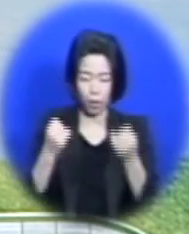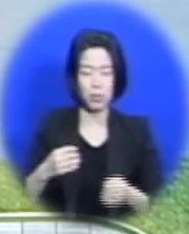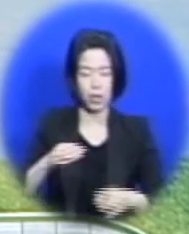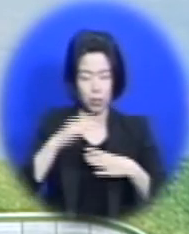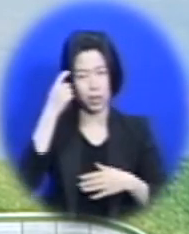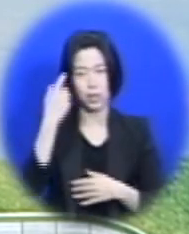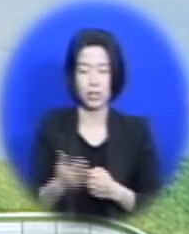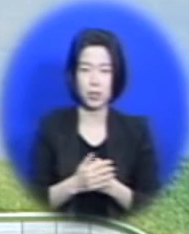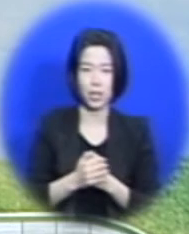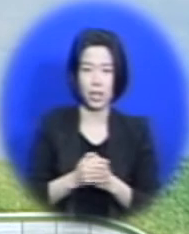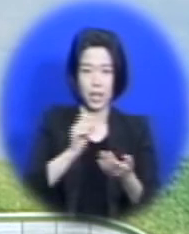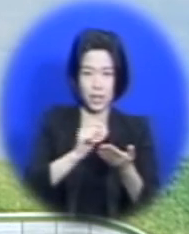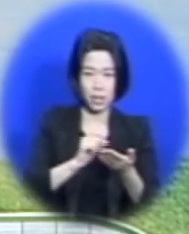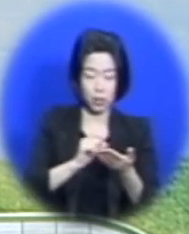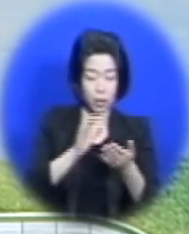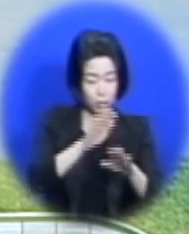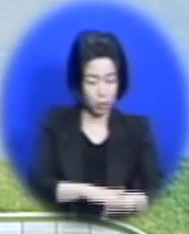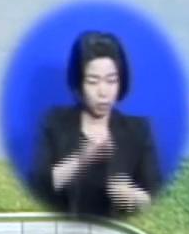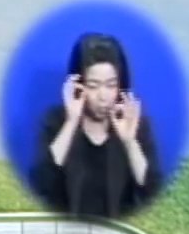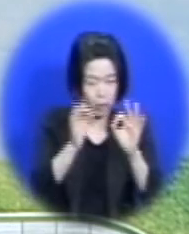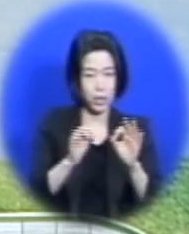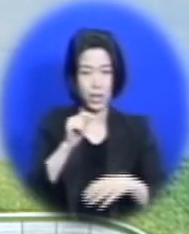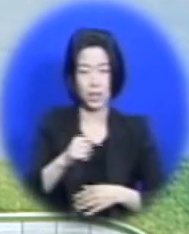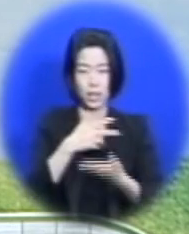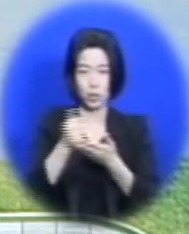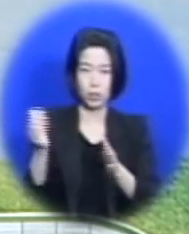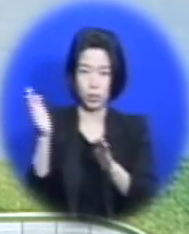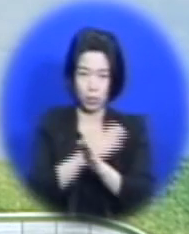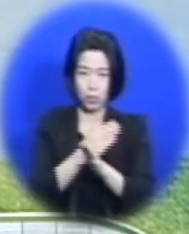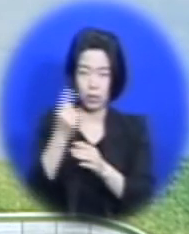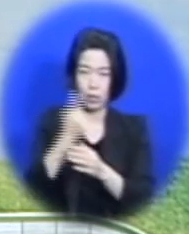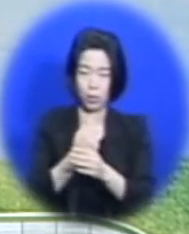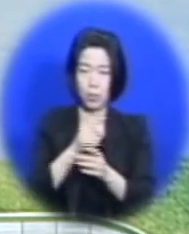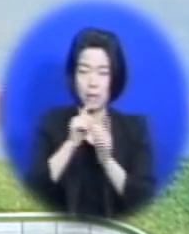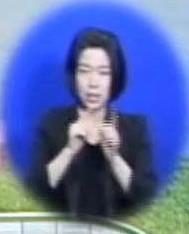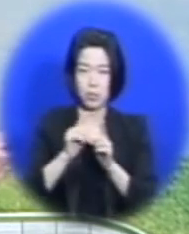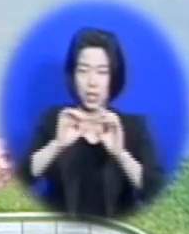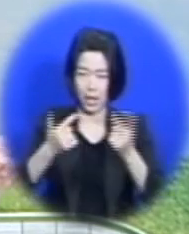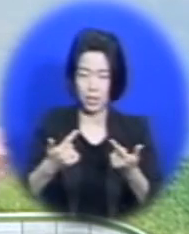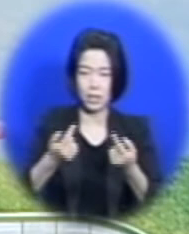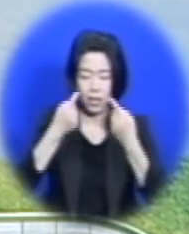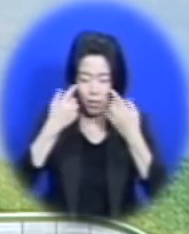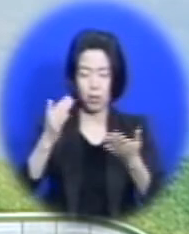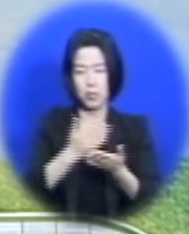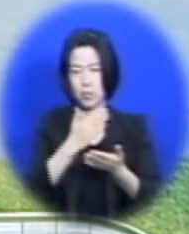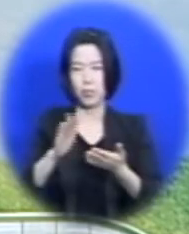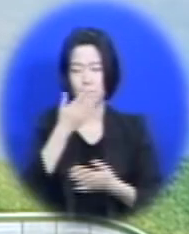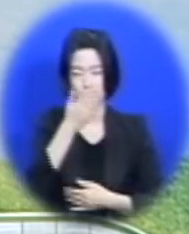말이에요. 기록을 해놓고 보니까 이게 주님으로부터 온 말씀인지 아닌지 너무나 선명히 드러나는